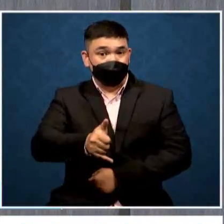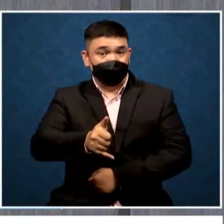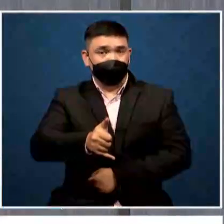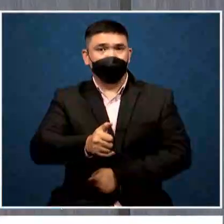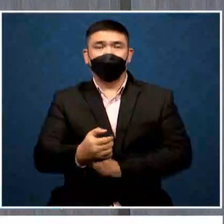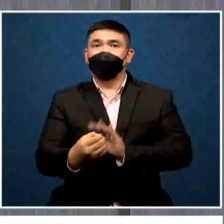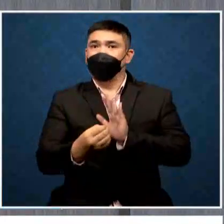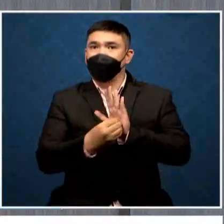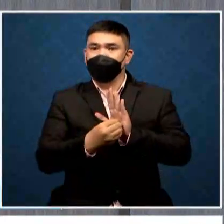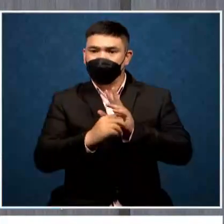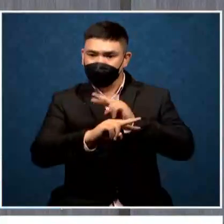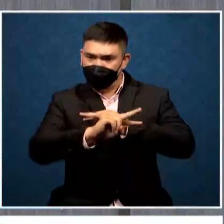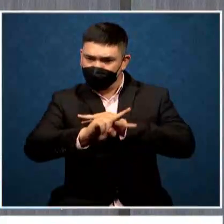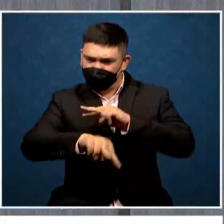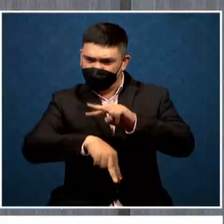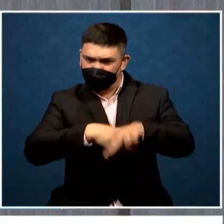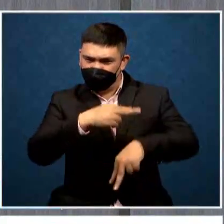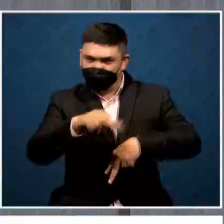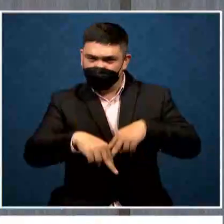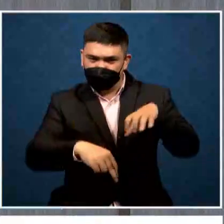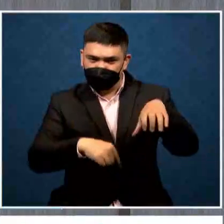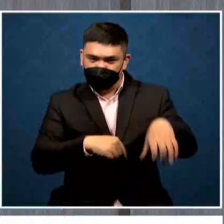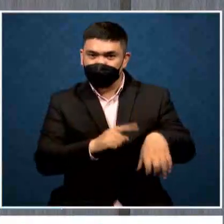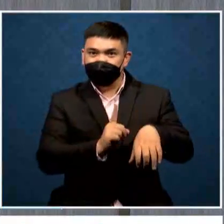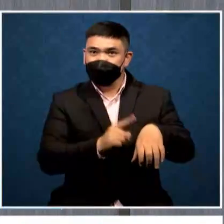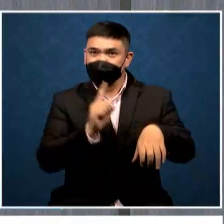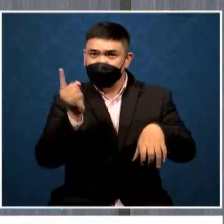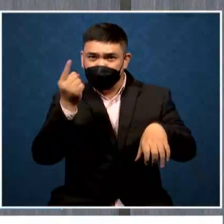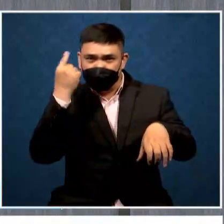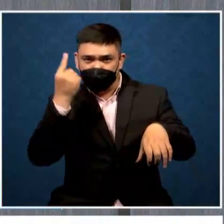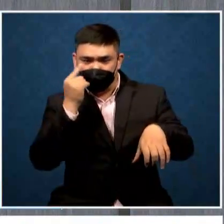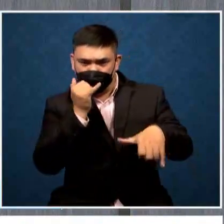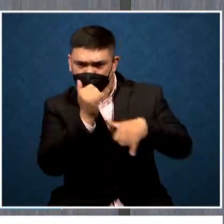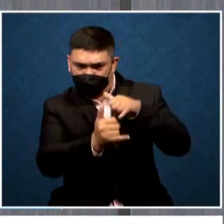ครนี่ก็สั่งตรวจผับตรวจบาร์กันมากมาย